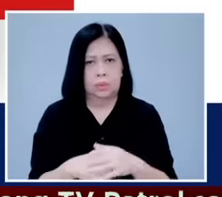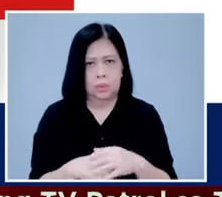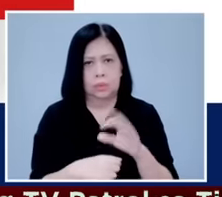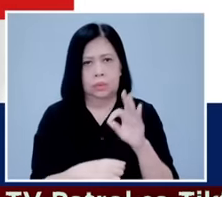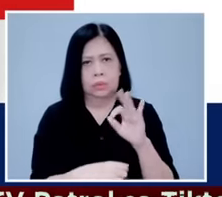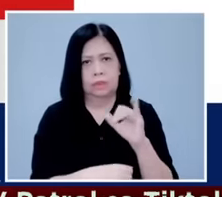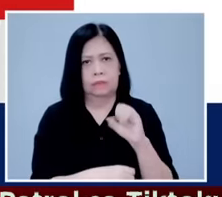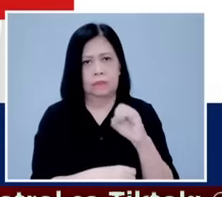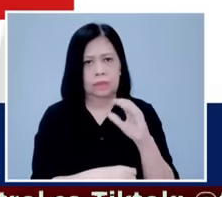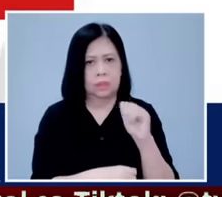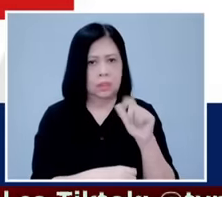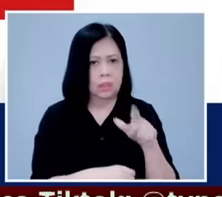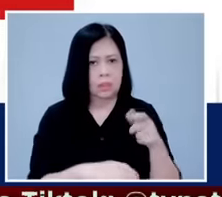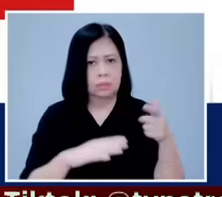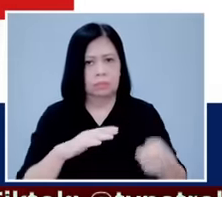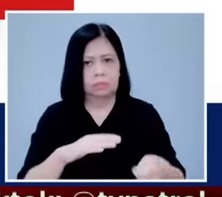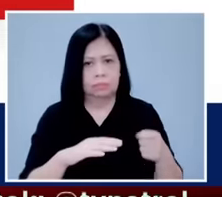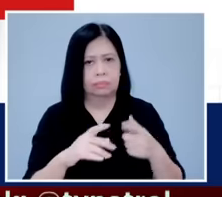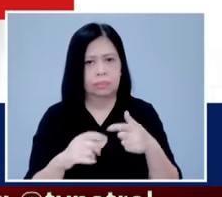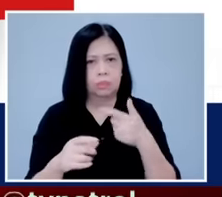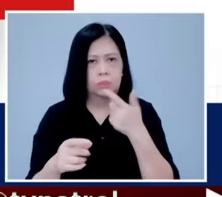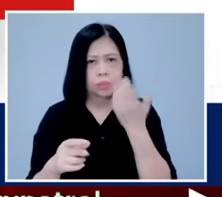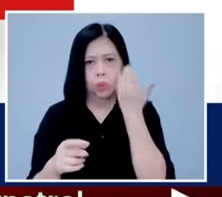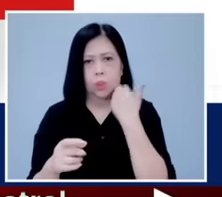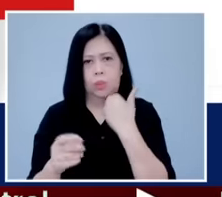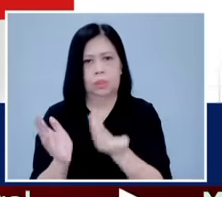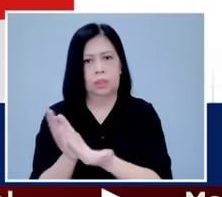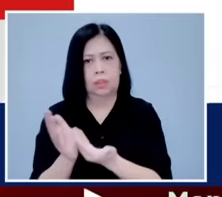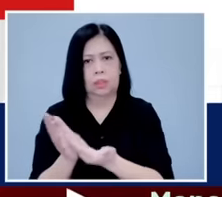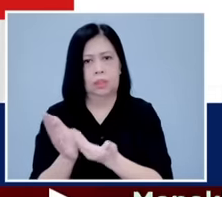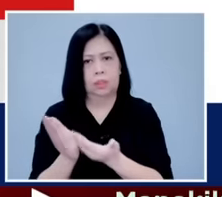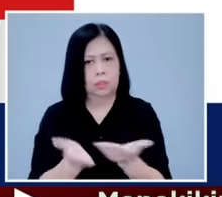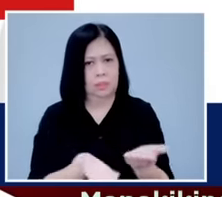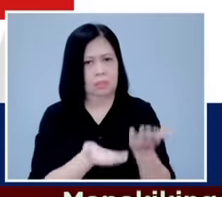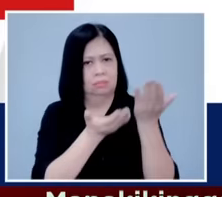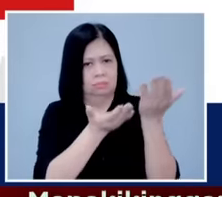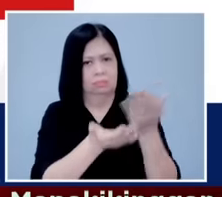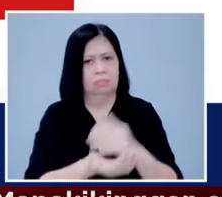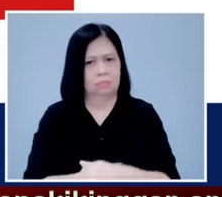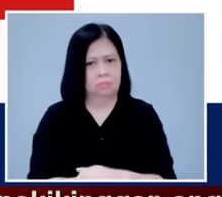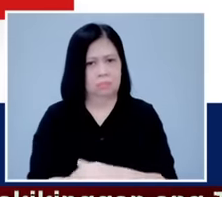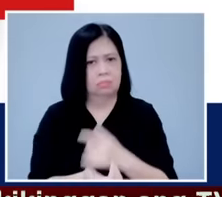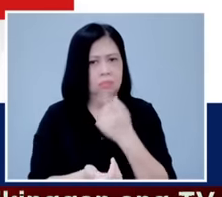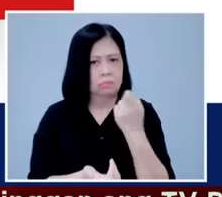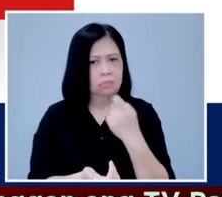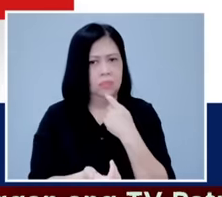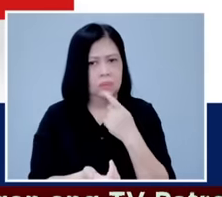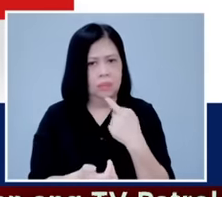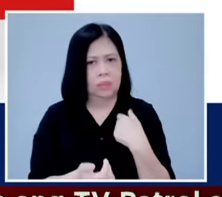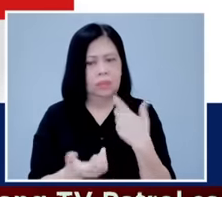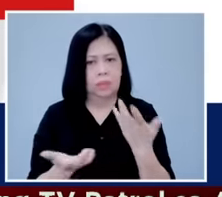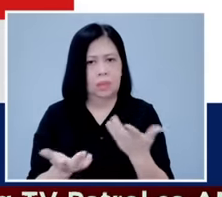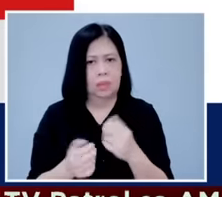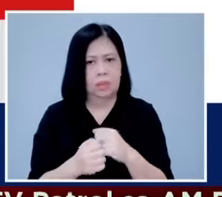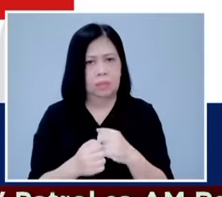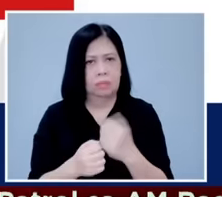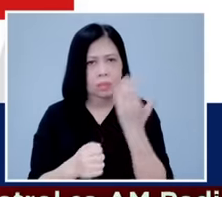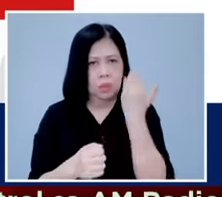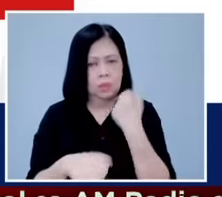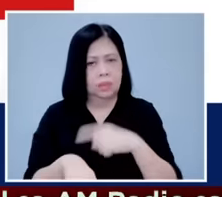piskalya. Medyo nakulangan po sila sa mga ebidensya na isinumit pa namin. Kasi nag-haul na rin kami sa oras,